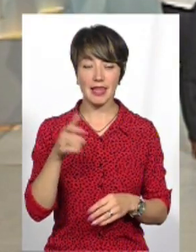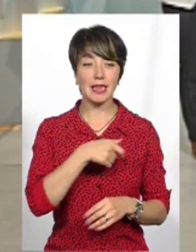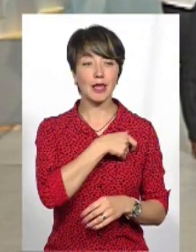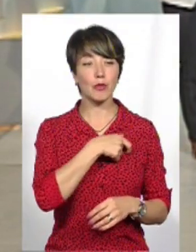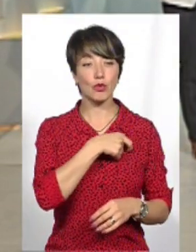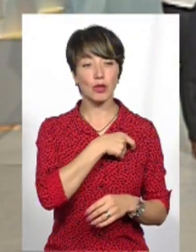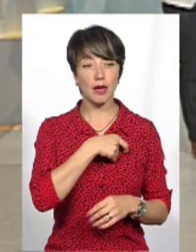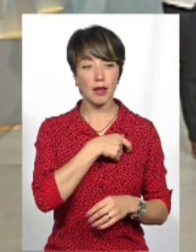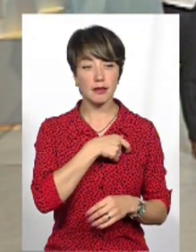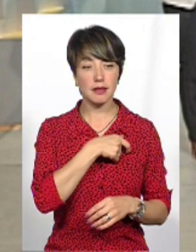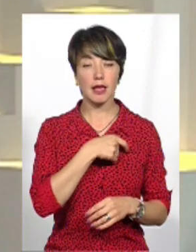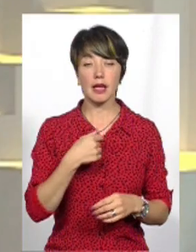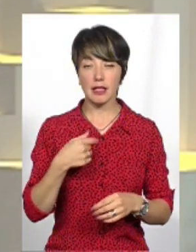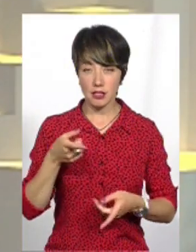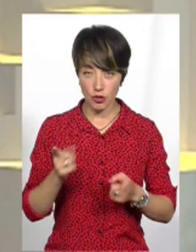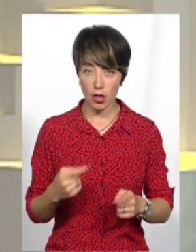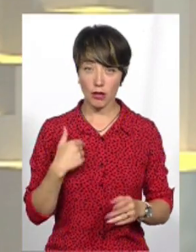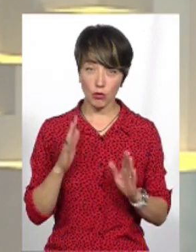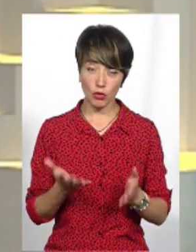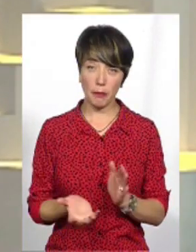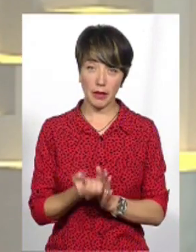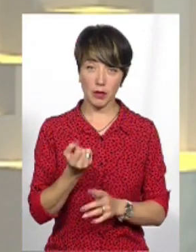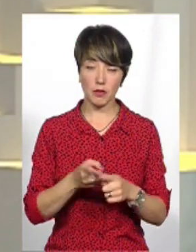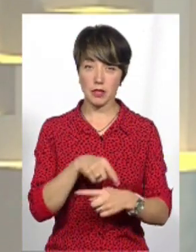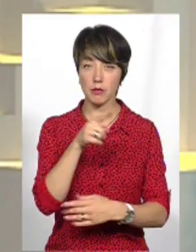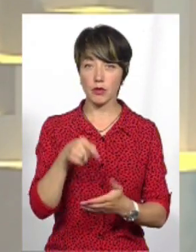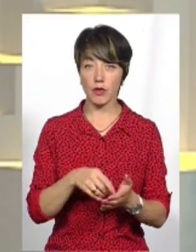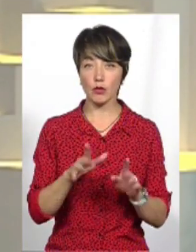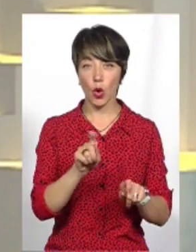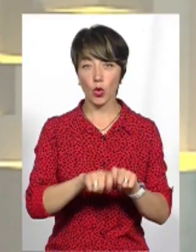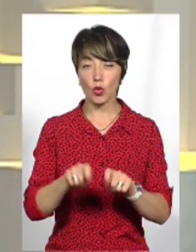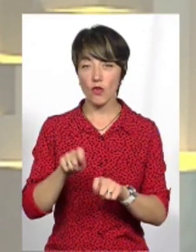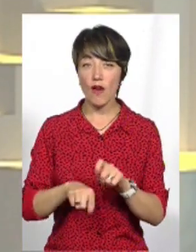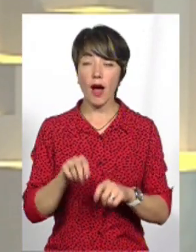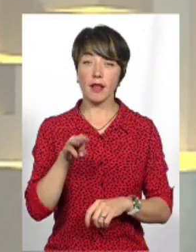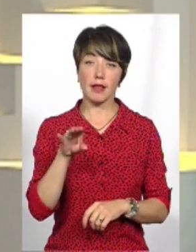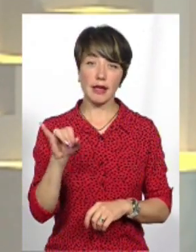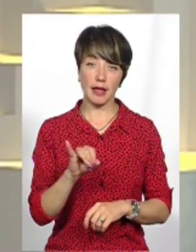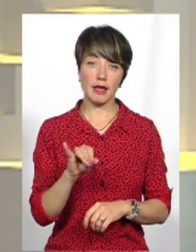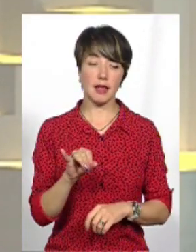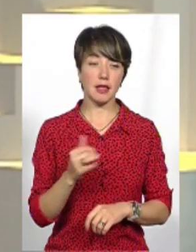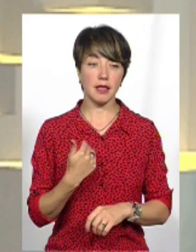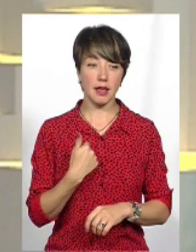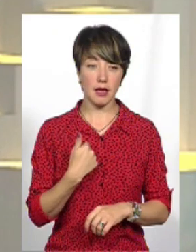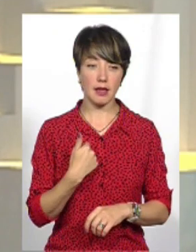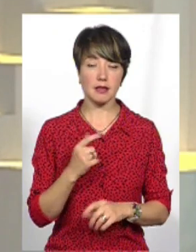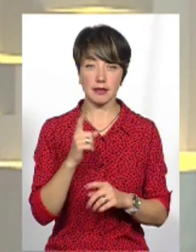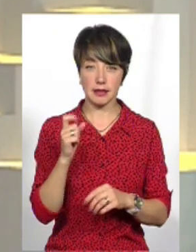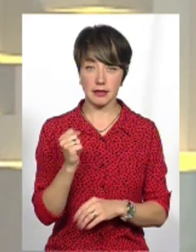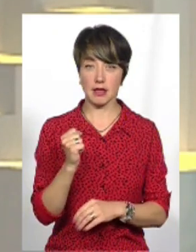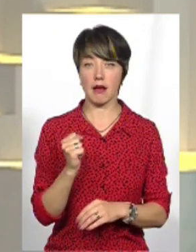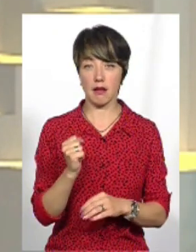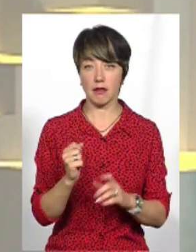майбутній депутат, звичайно, я буду підтримувати це питання, я буду його контролювати, і я за